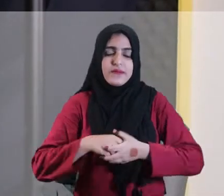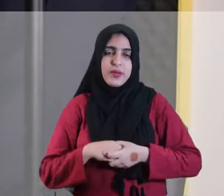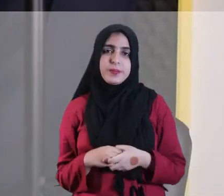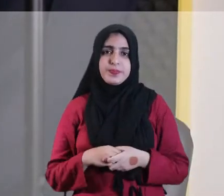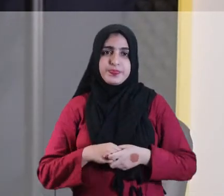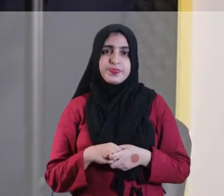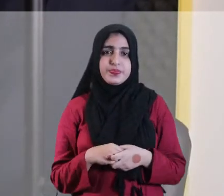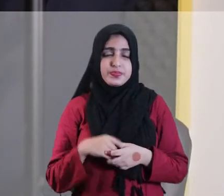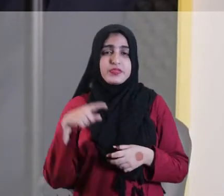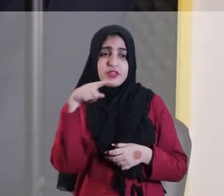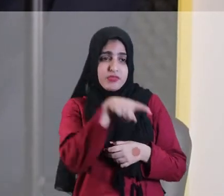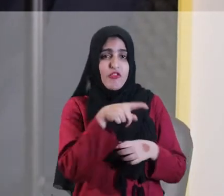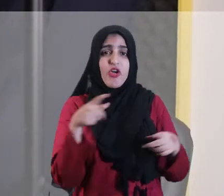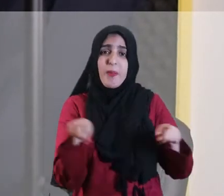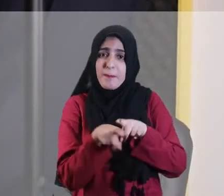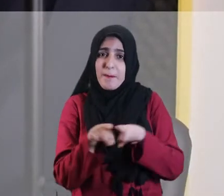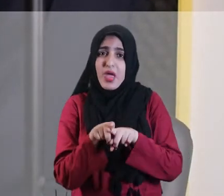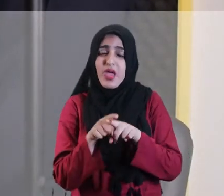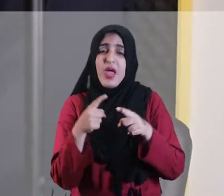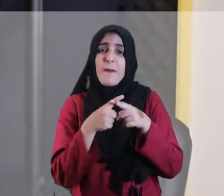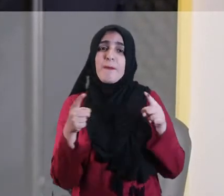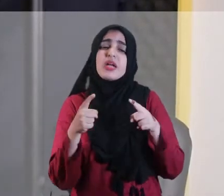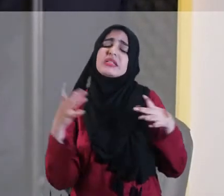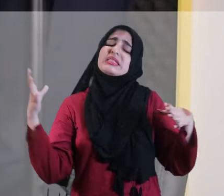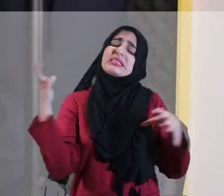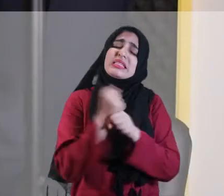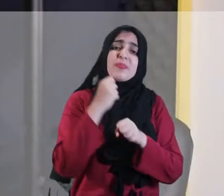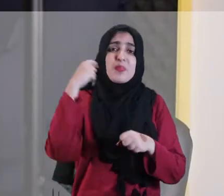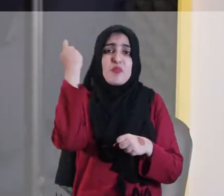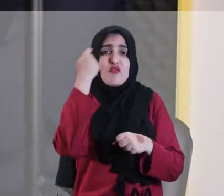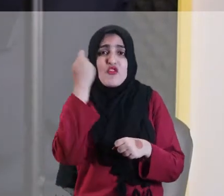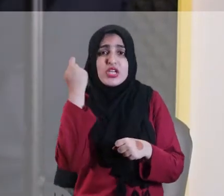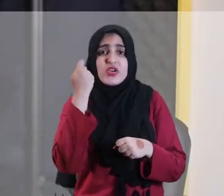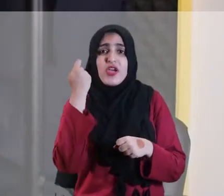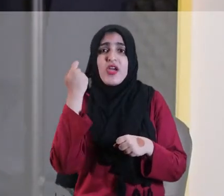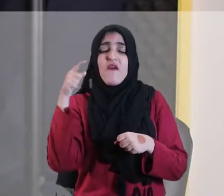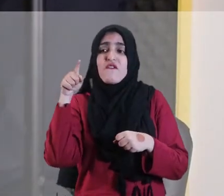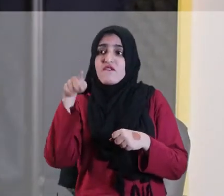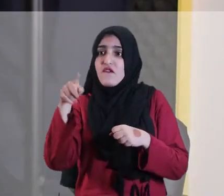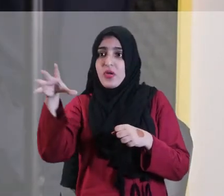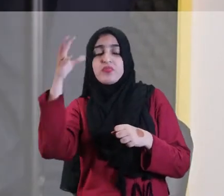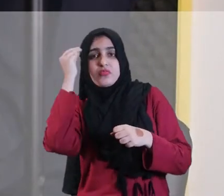अलसो फॉर वाचिंग एवरी सीन